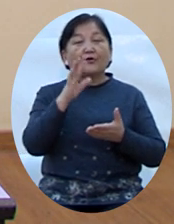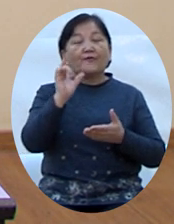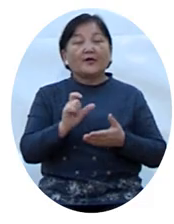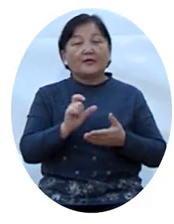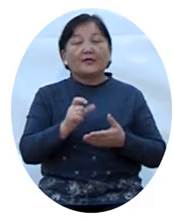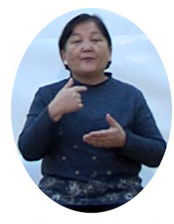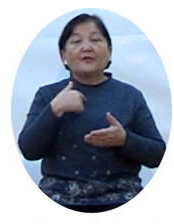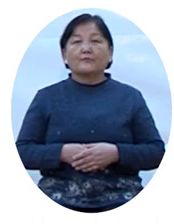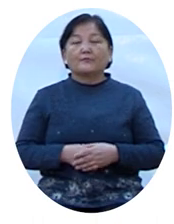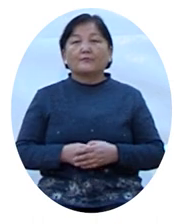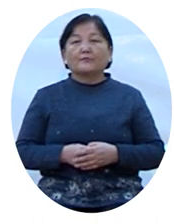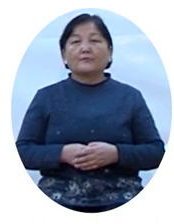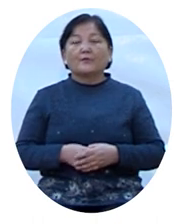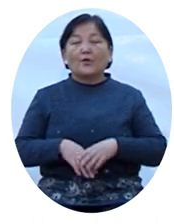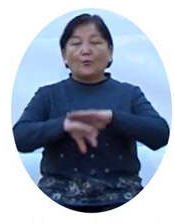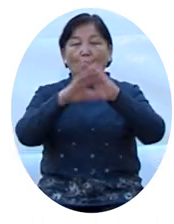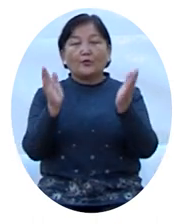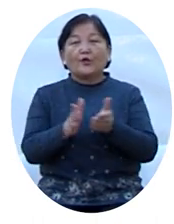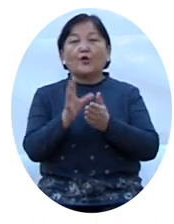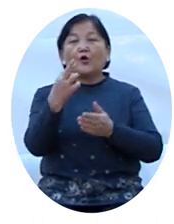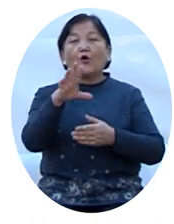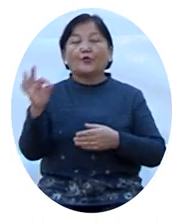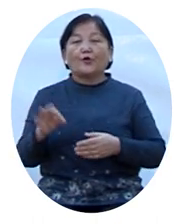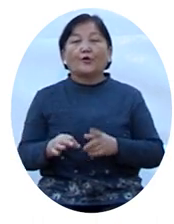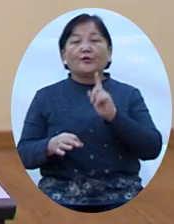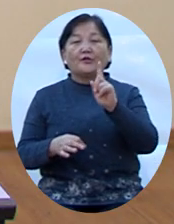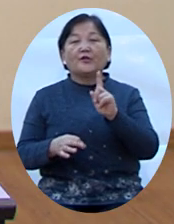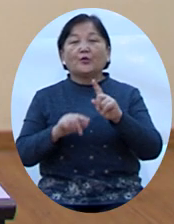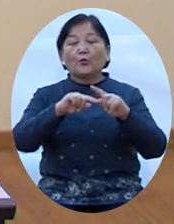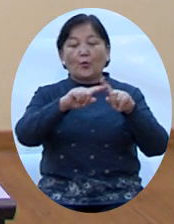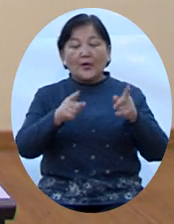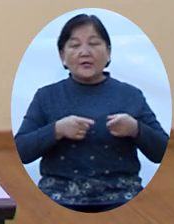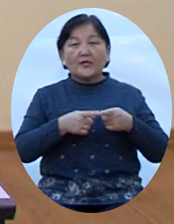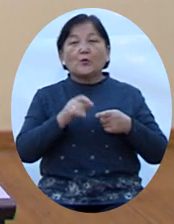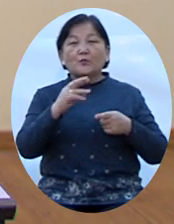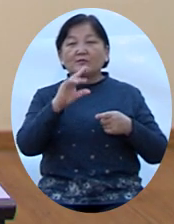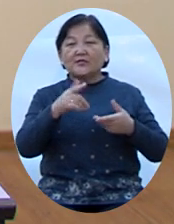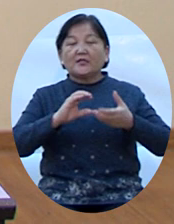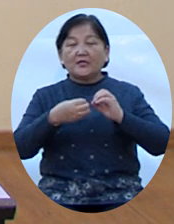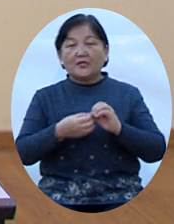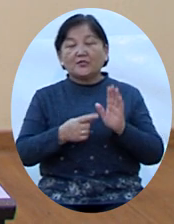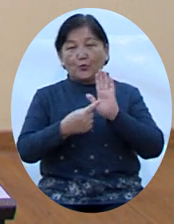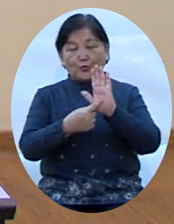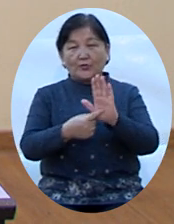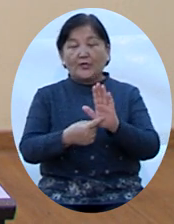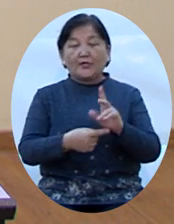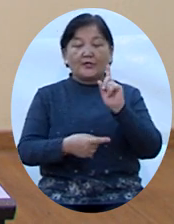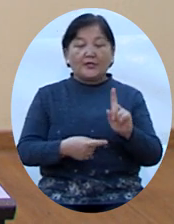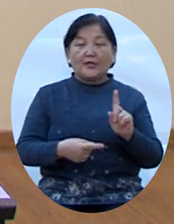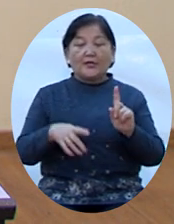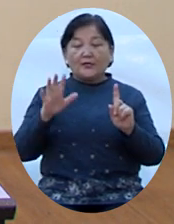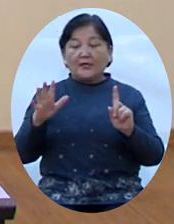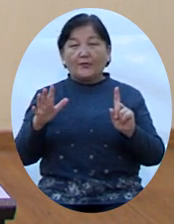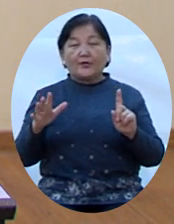хамтдаа туршицгаая. Бүгдээрээ одоо 1 номерын дугаартай уусмал болох ус төрөгчийн хлороидын хүчлийг 5 номерын дугаартай